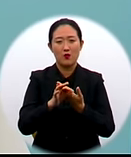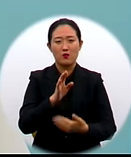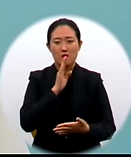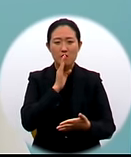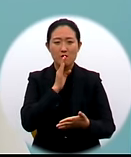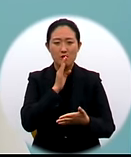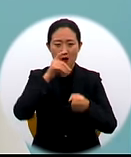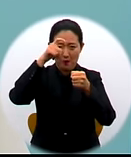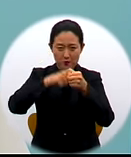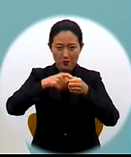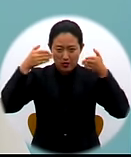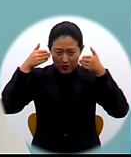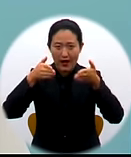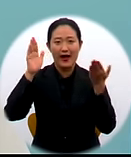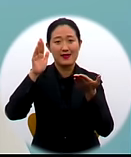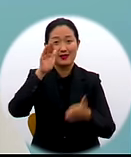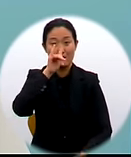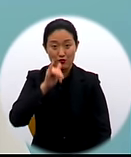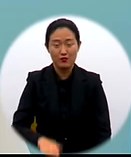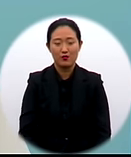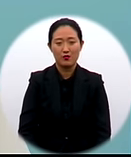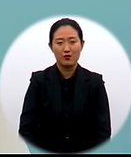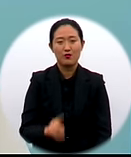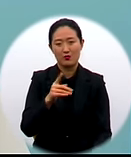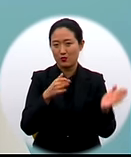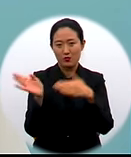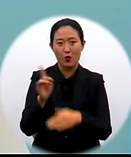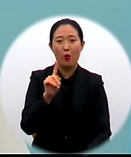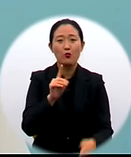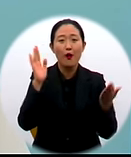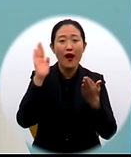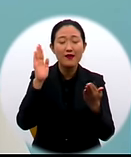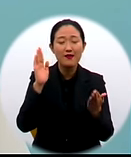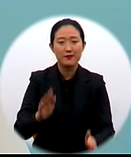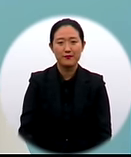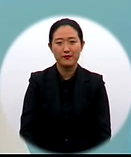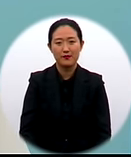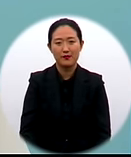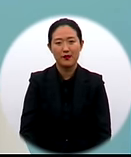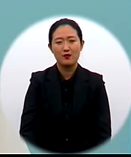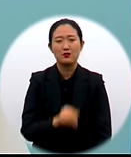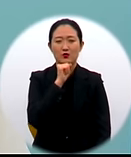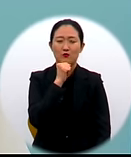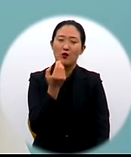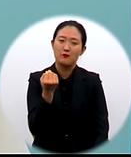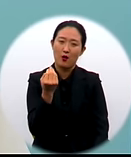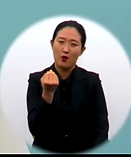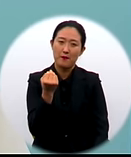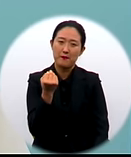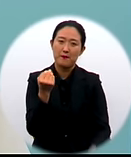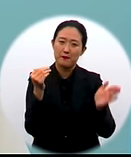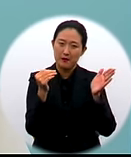이번 시험에 몇 점을 받아서 그렇게 되면은 내신이 몇 프로가 될 거고 몇 등급이 될 거니까 내가 원하는 대학은 이 정도니까 이걸 위해서는